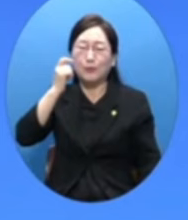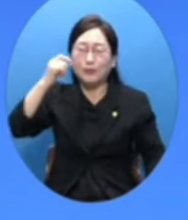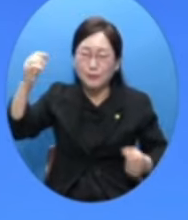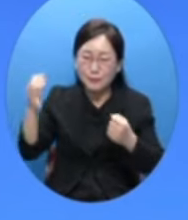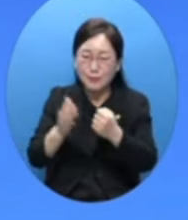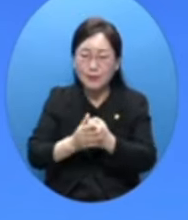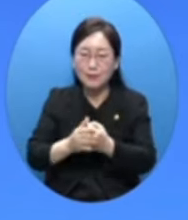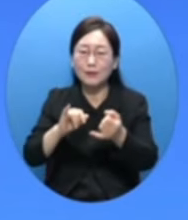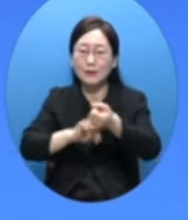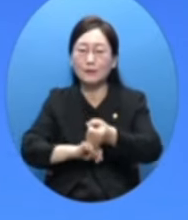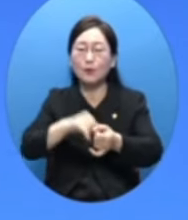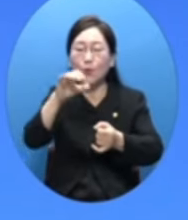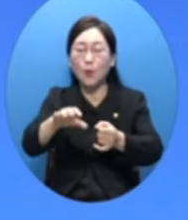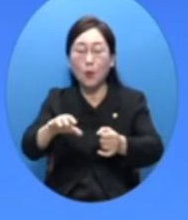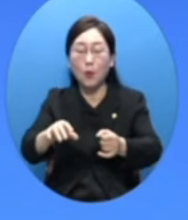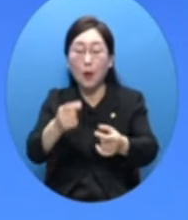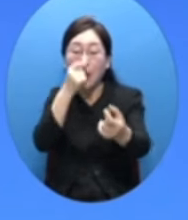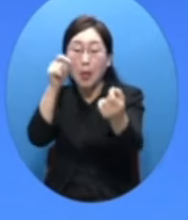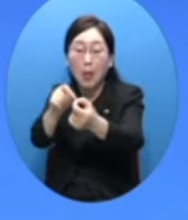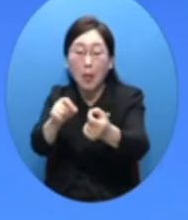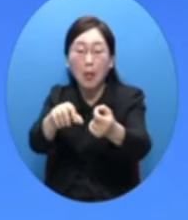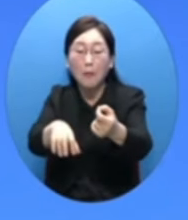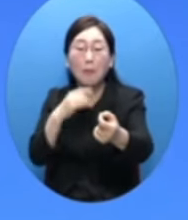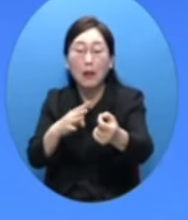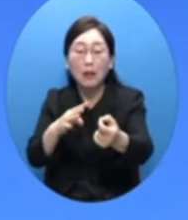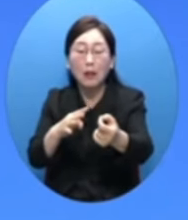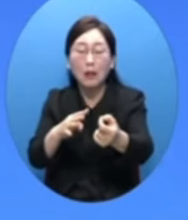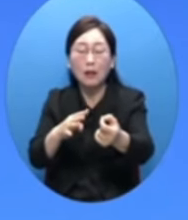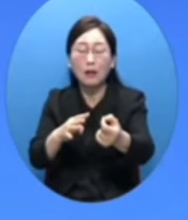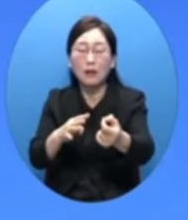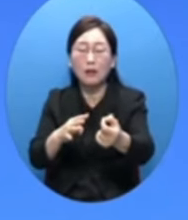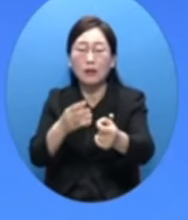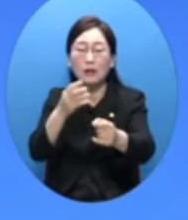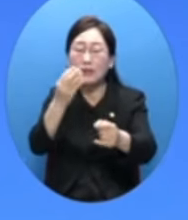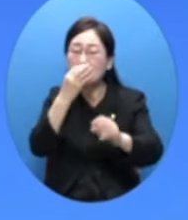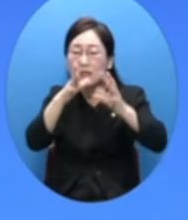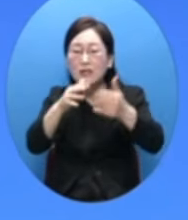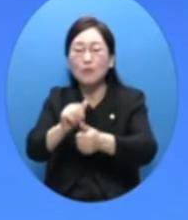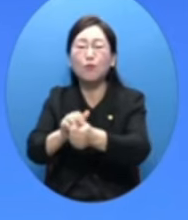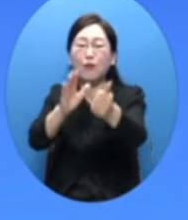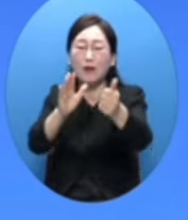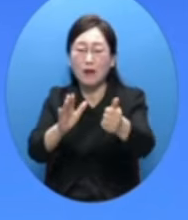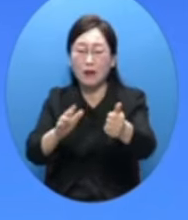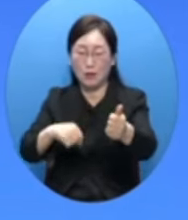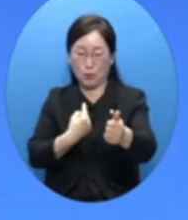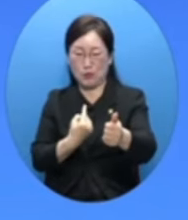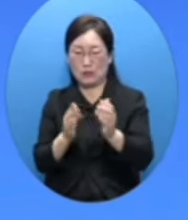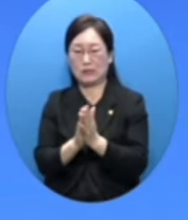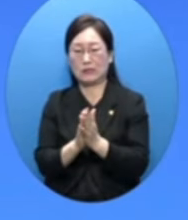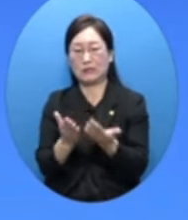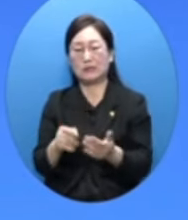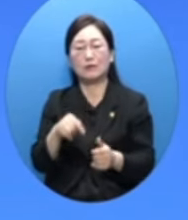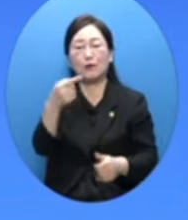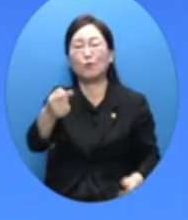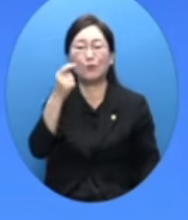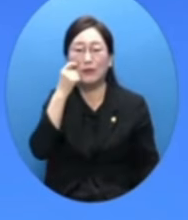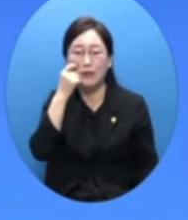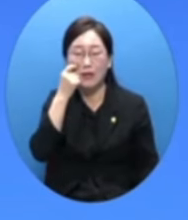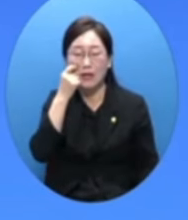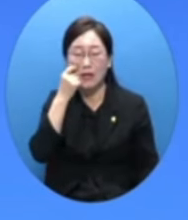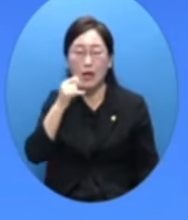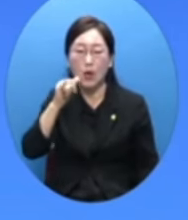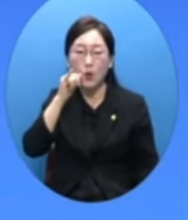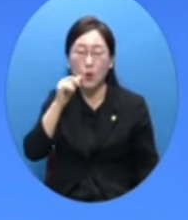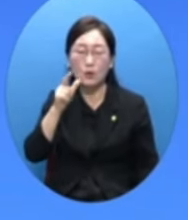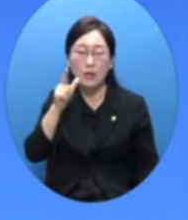약속의 땅 가나안 입구까지만 저들을 인도해 놓고 본인은 들어가지 못하고 그의 후계자인 여호수아 그리고 갈렙이 그들을 이끌고